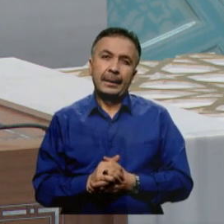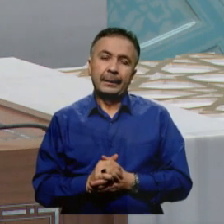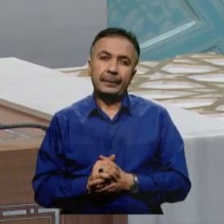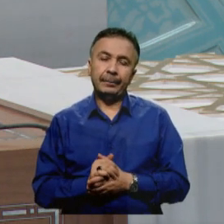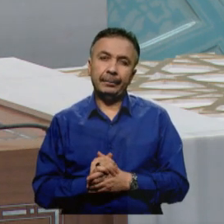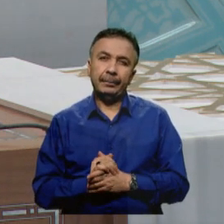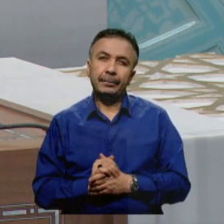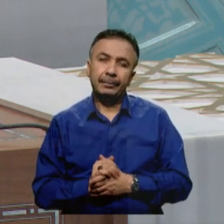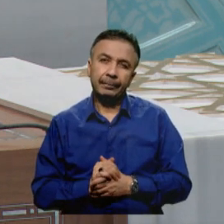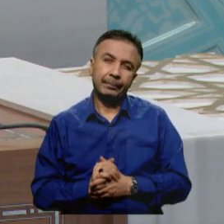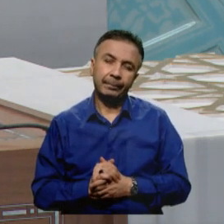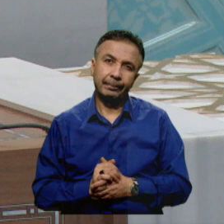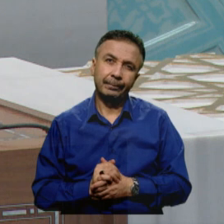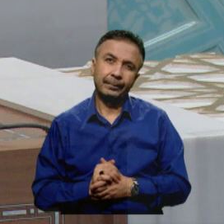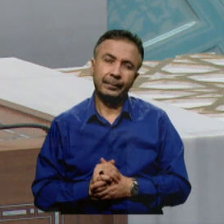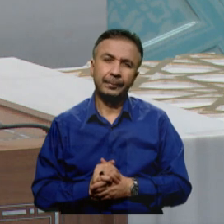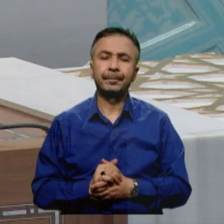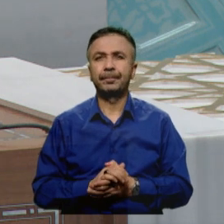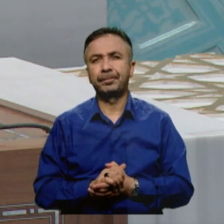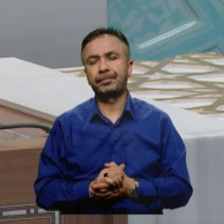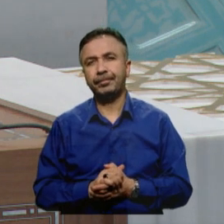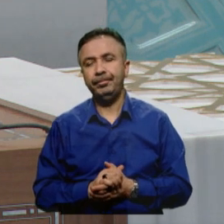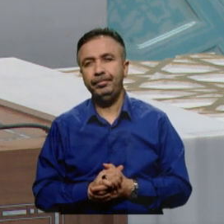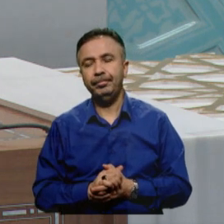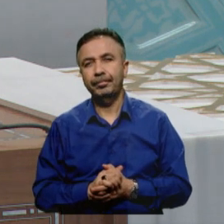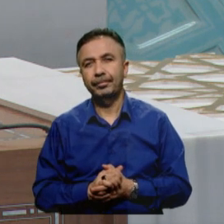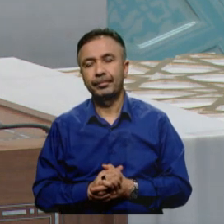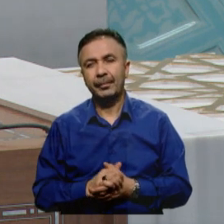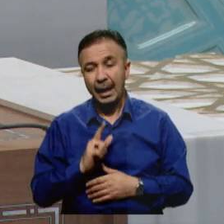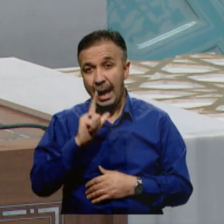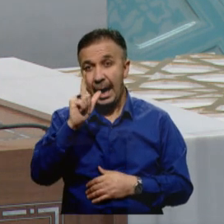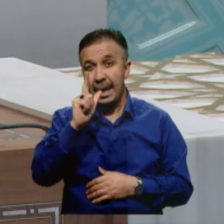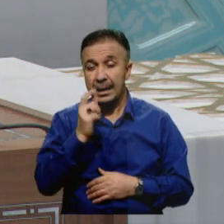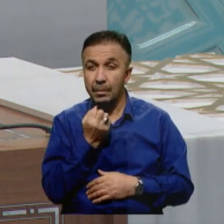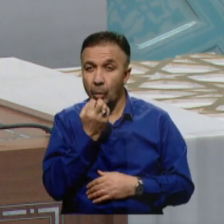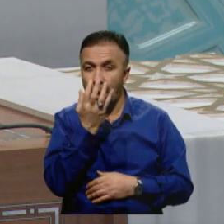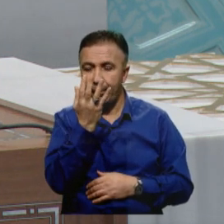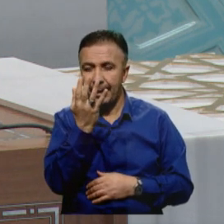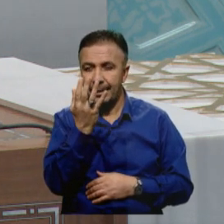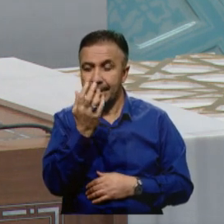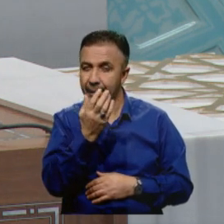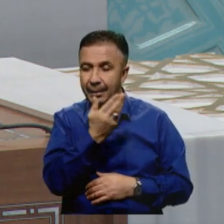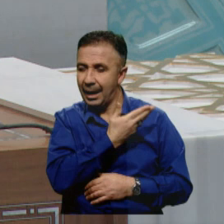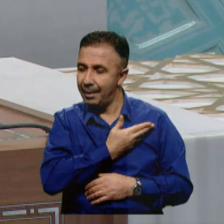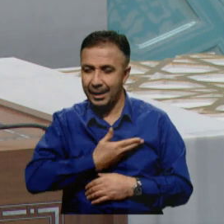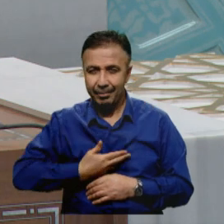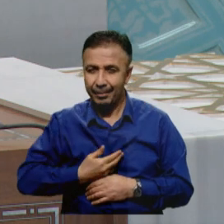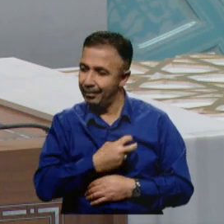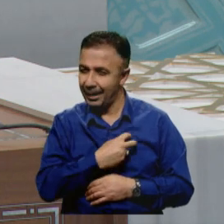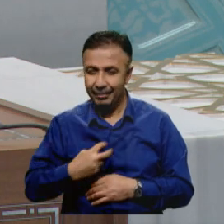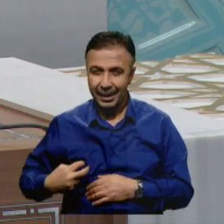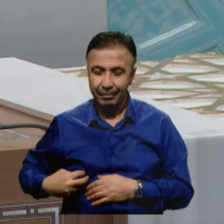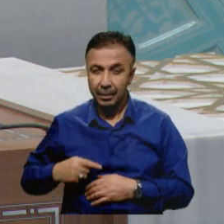hakkı fe'budillâhe muhlisan lehuddin. Ey Muhammed, Habibim, şüphesiz biz o